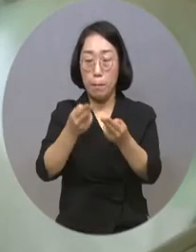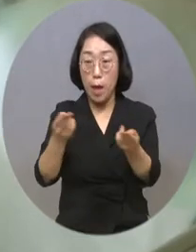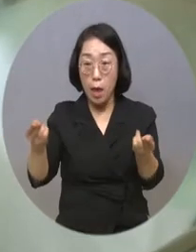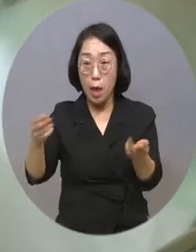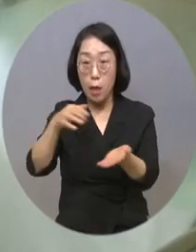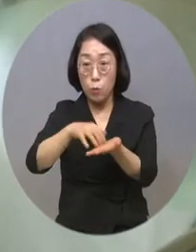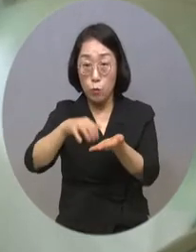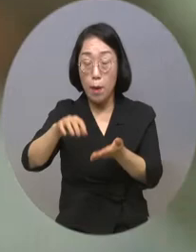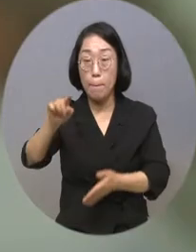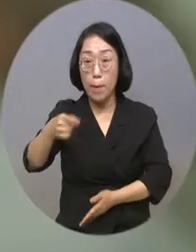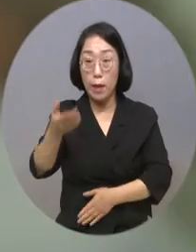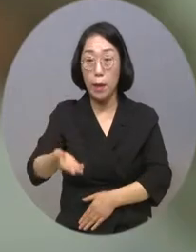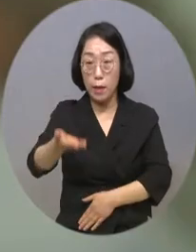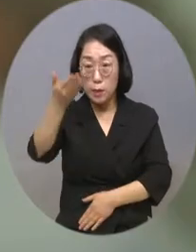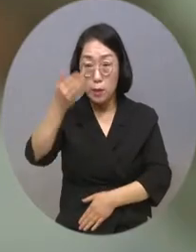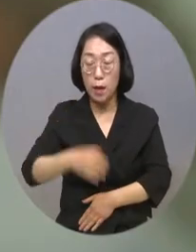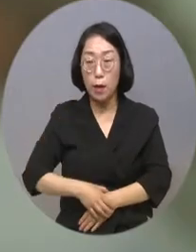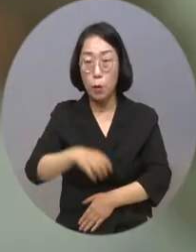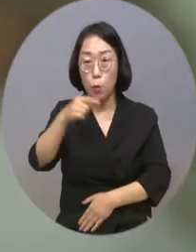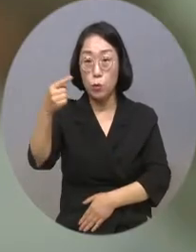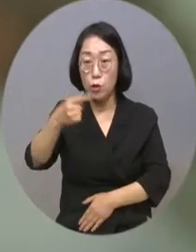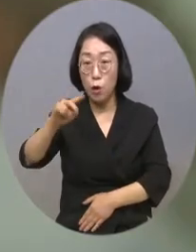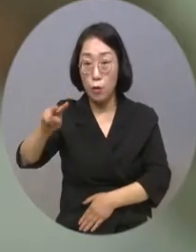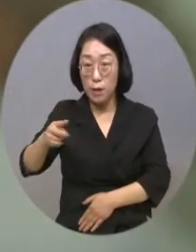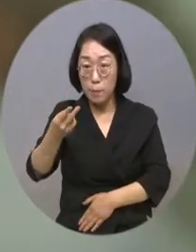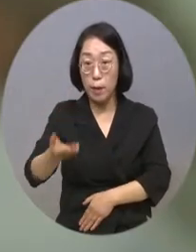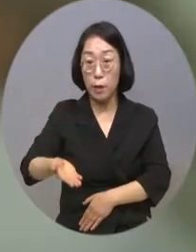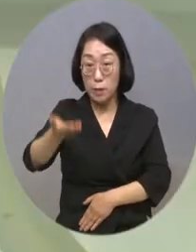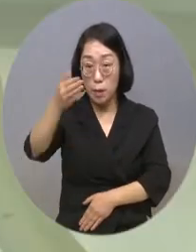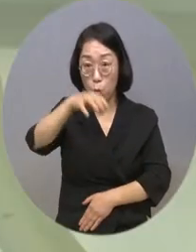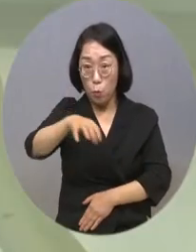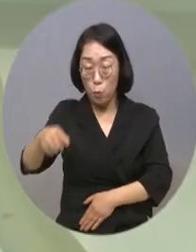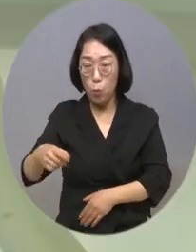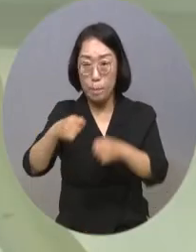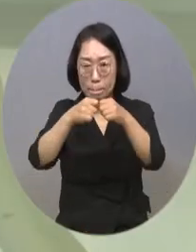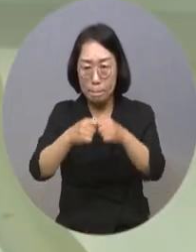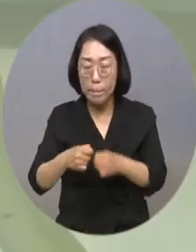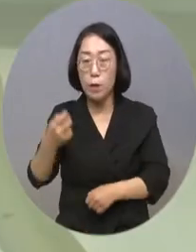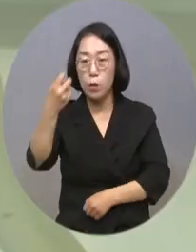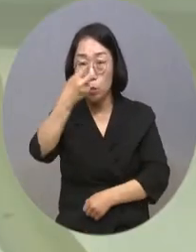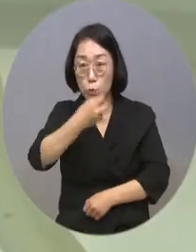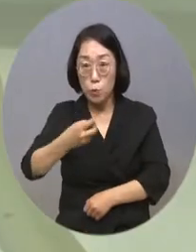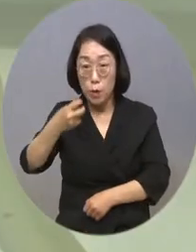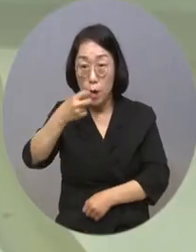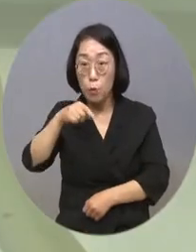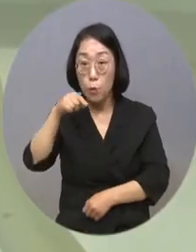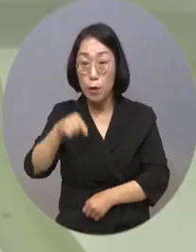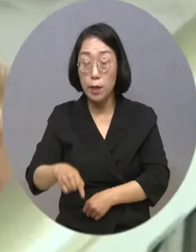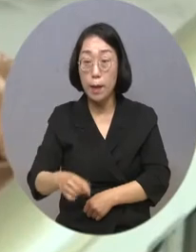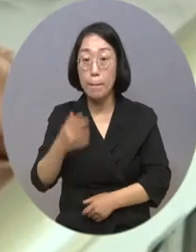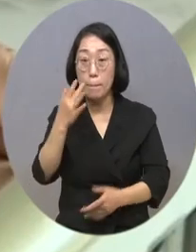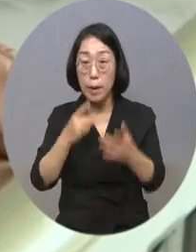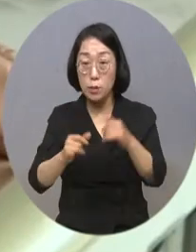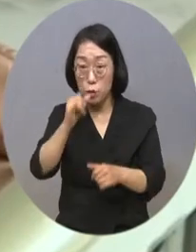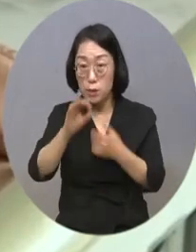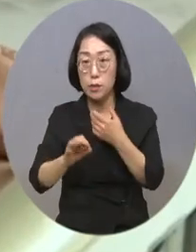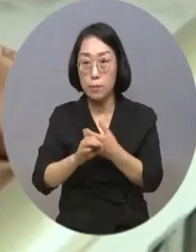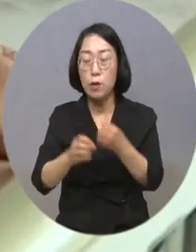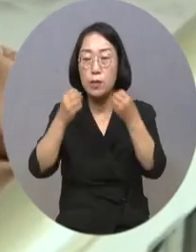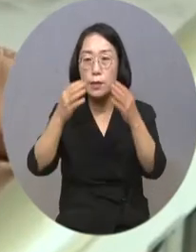요양병원 1279 3 대상으로 현황을 점검하고 미설치 병원이 이런 조직을 설치하도록